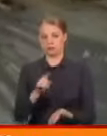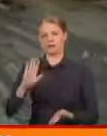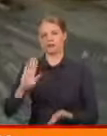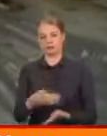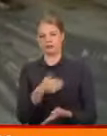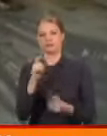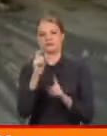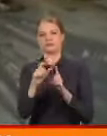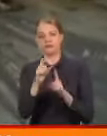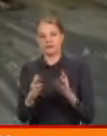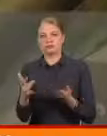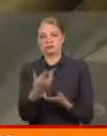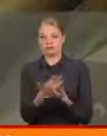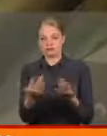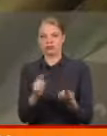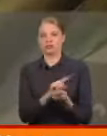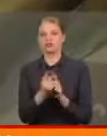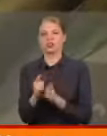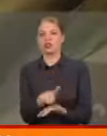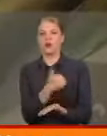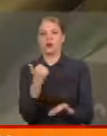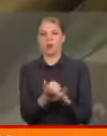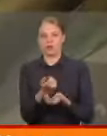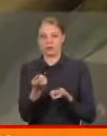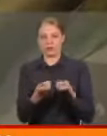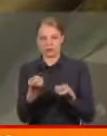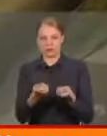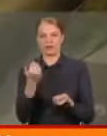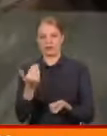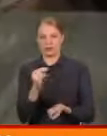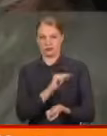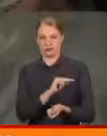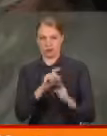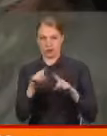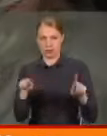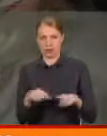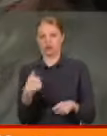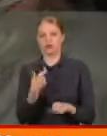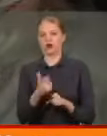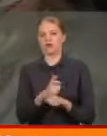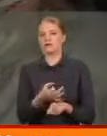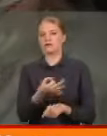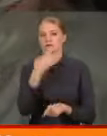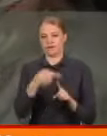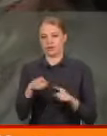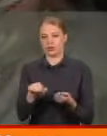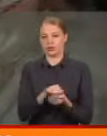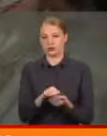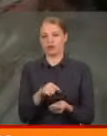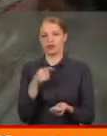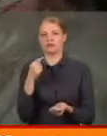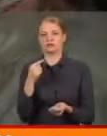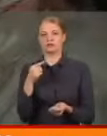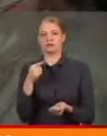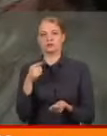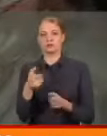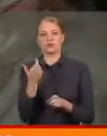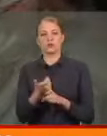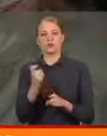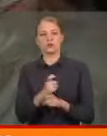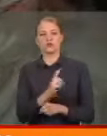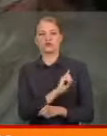Потім набої й уламки снарядів стали головними елементами їхніх робіт. Я дуже влюбилась в цей матеріал. У нього